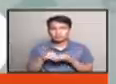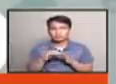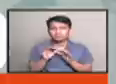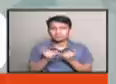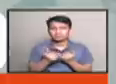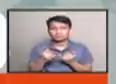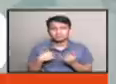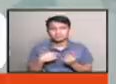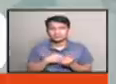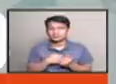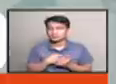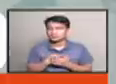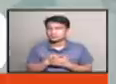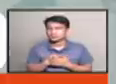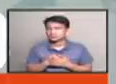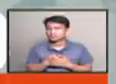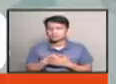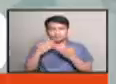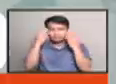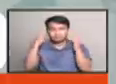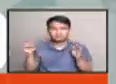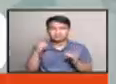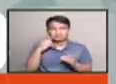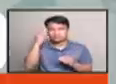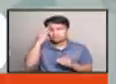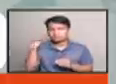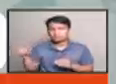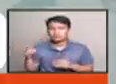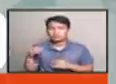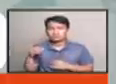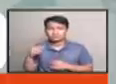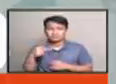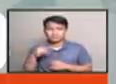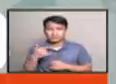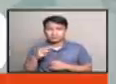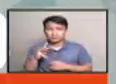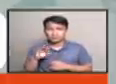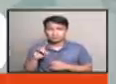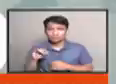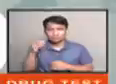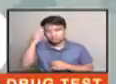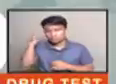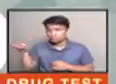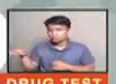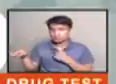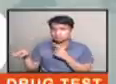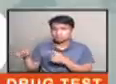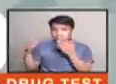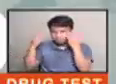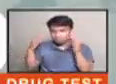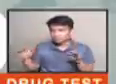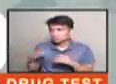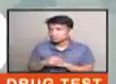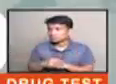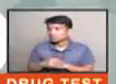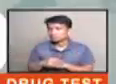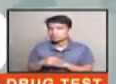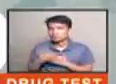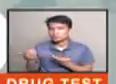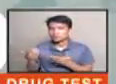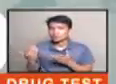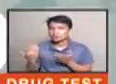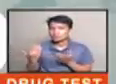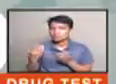personal? Actually po, hindi po siya kilala. Wala pong idea na Kagawad po, na running for Kagawad po